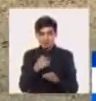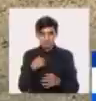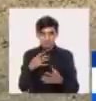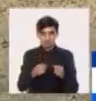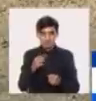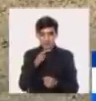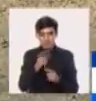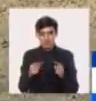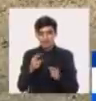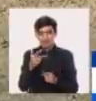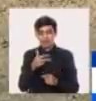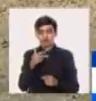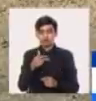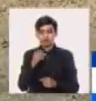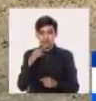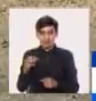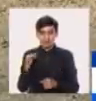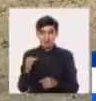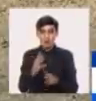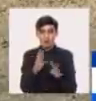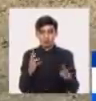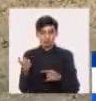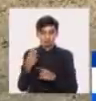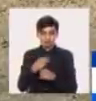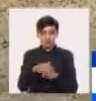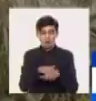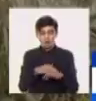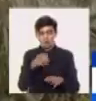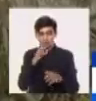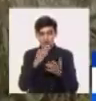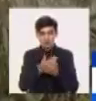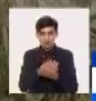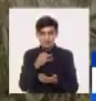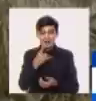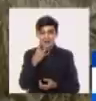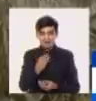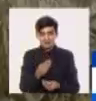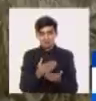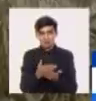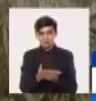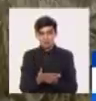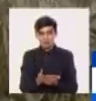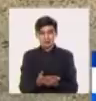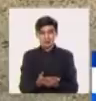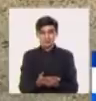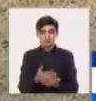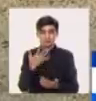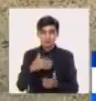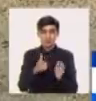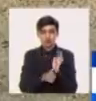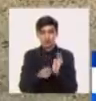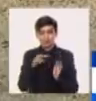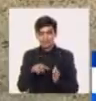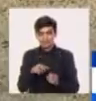сол 3 сағат аралығында келіп, очерті алып, халық ішіп жатыр. Күніне бізде қазір 50-60